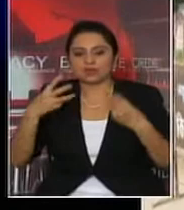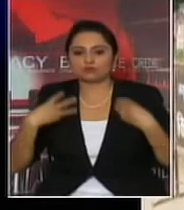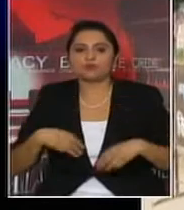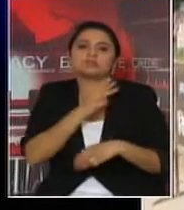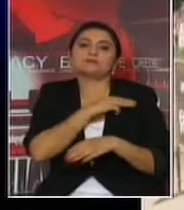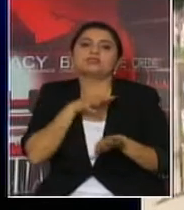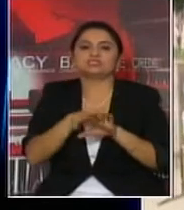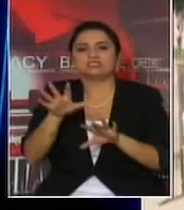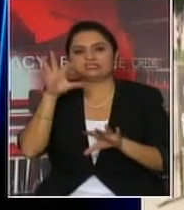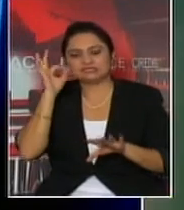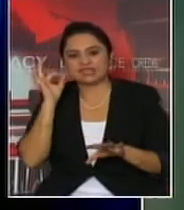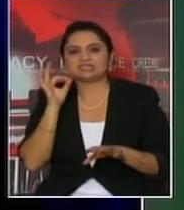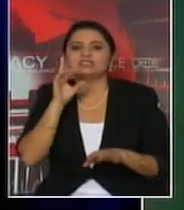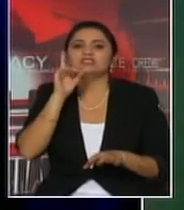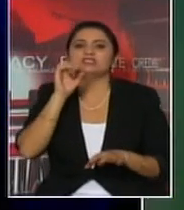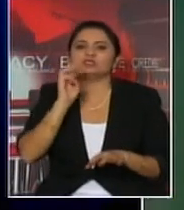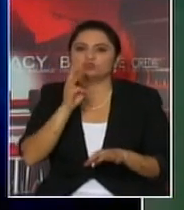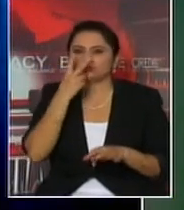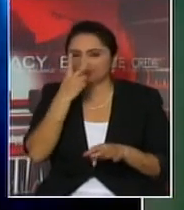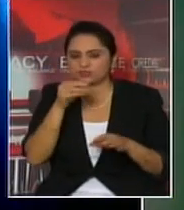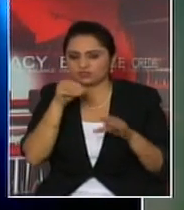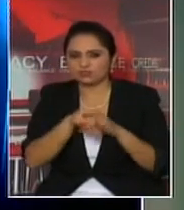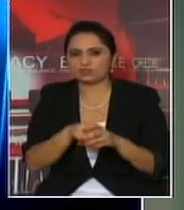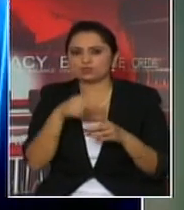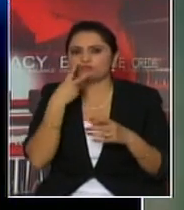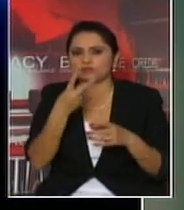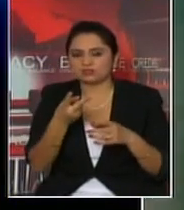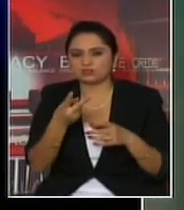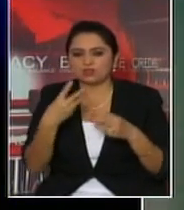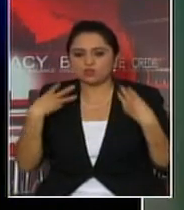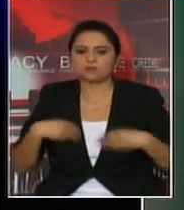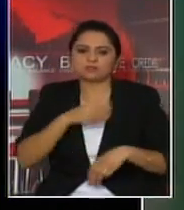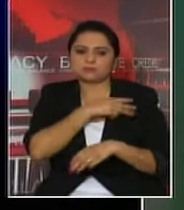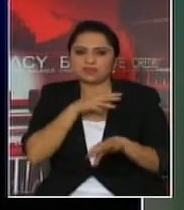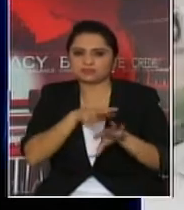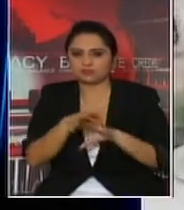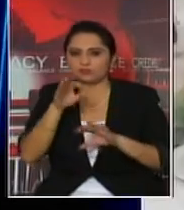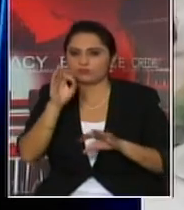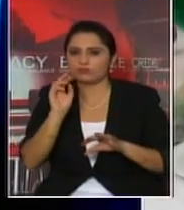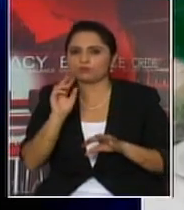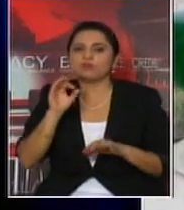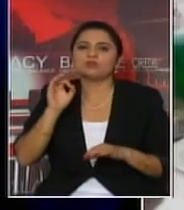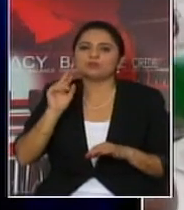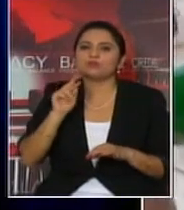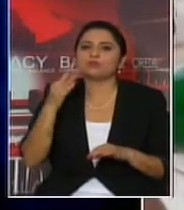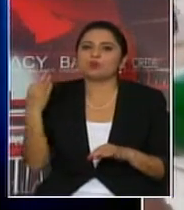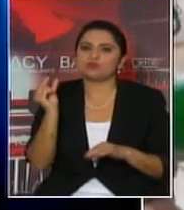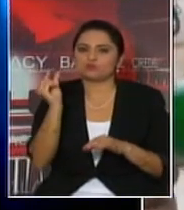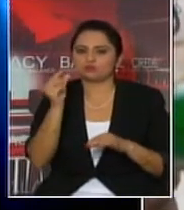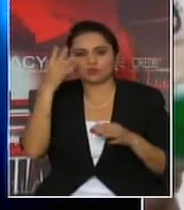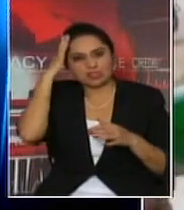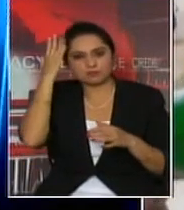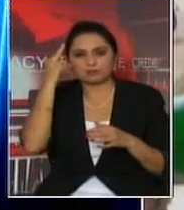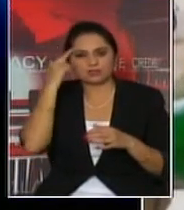रहेको ड्यूभित्र रहेको वस्तु हेर्ने हो भने सायद उपभोक्ताहरूले वरुण बेभरेजको लापरवाही थाहा पाउन